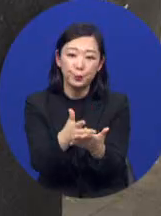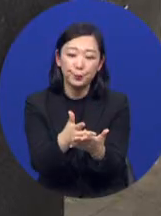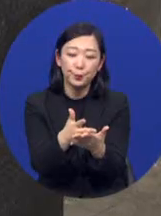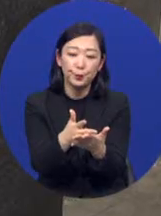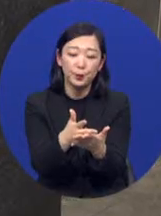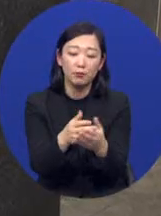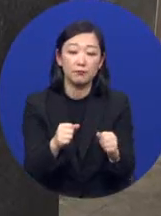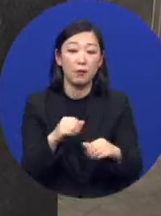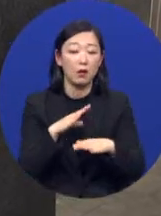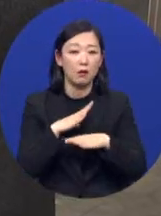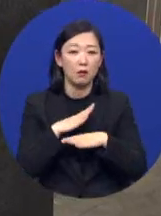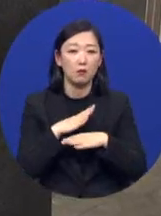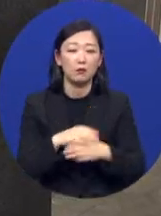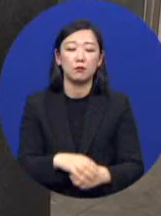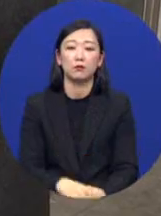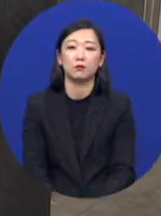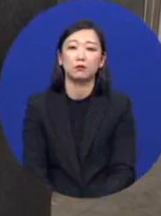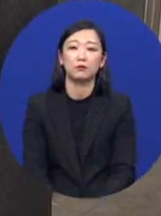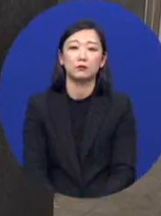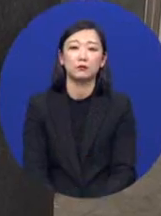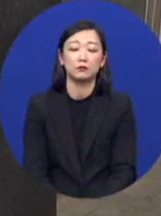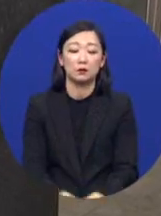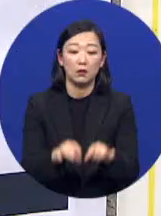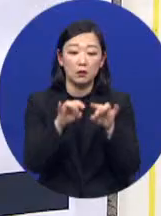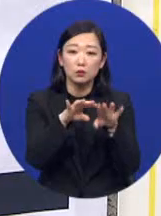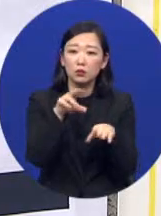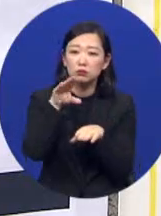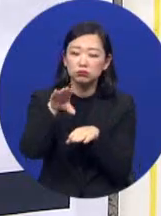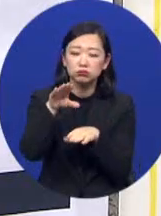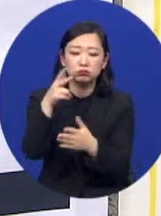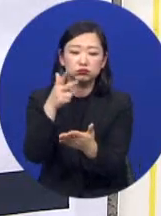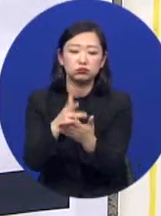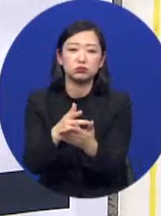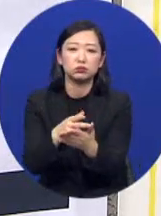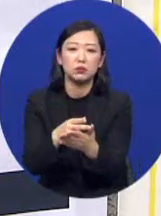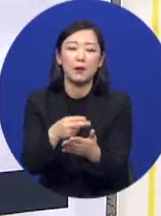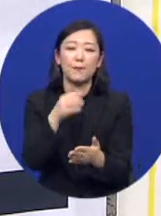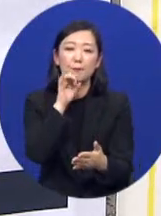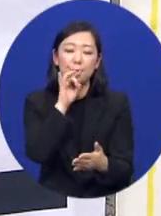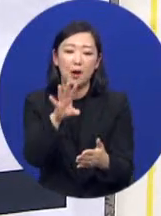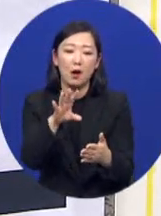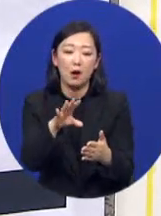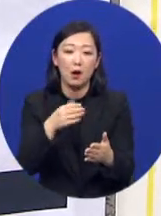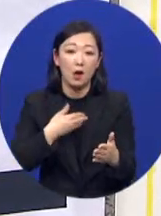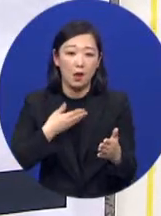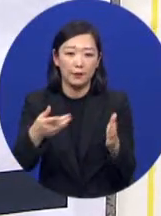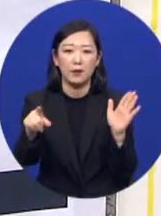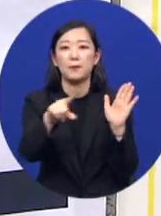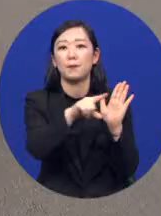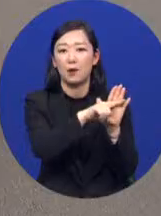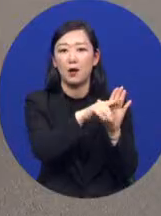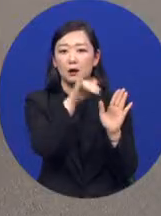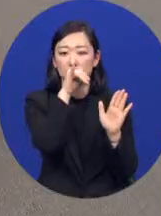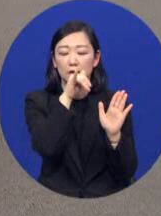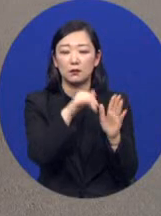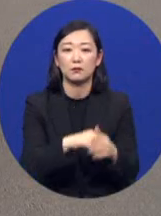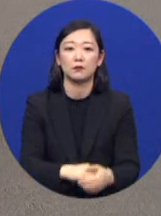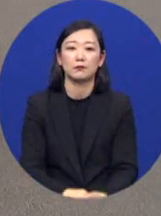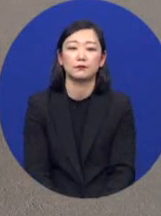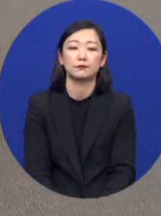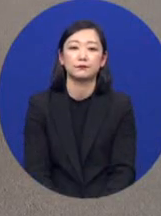차를 세우려다 깜짝 놀랐습니다 전기차는 주차할 수 없다는 안내문이 붙어 있었기 때문입니다